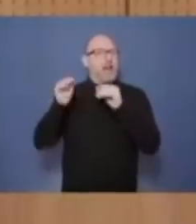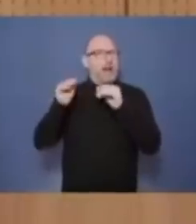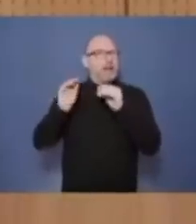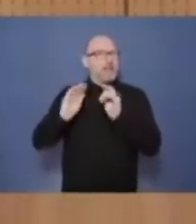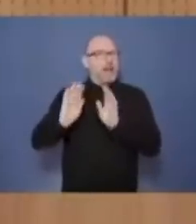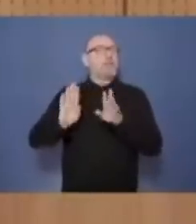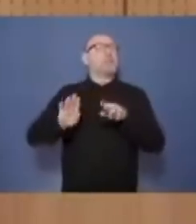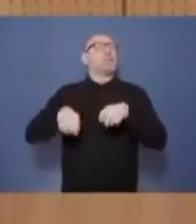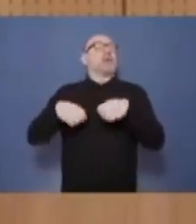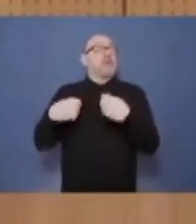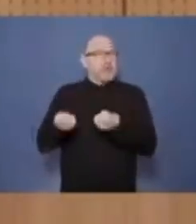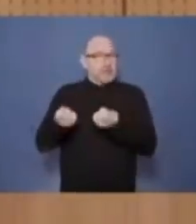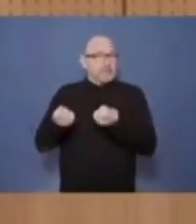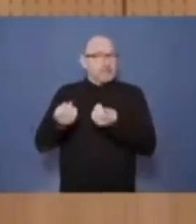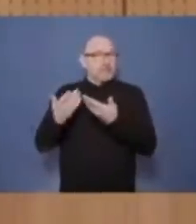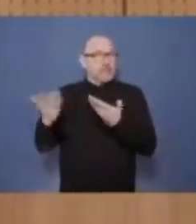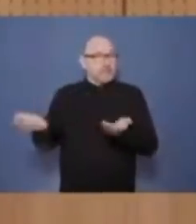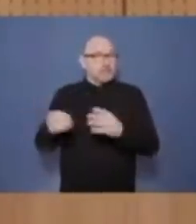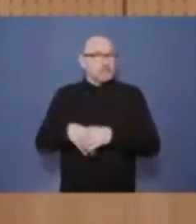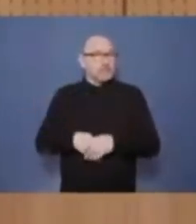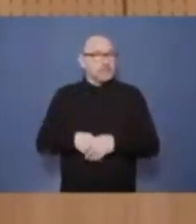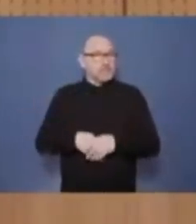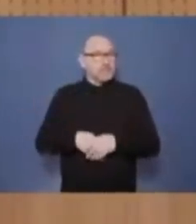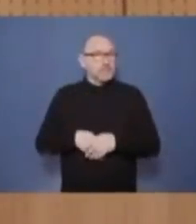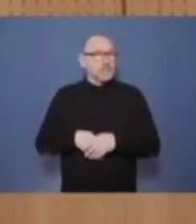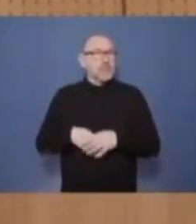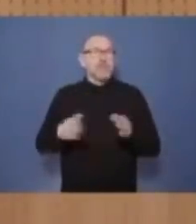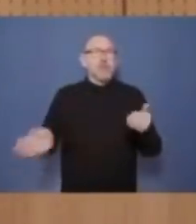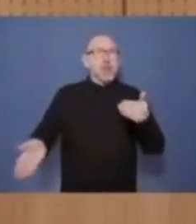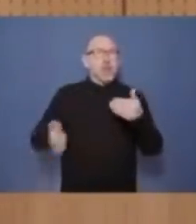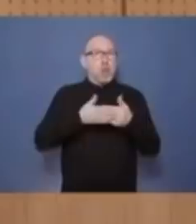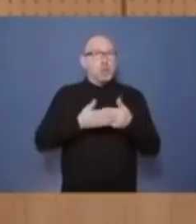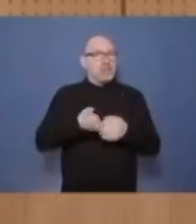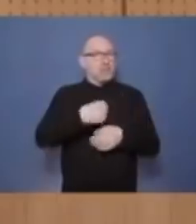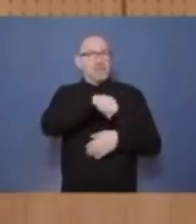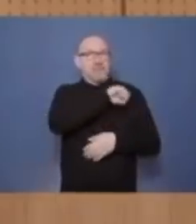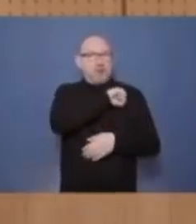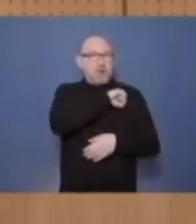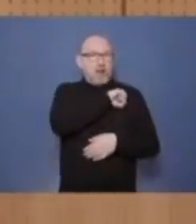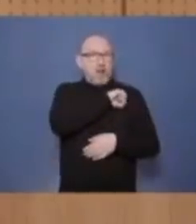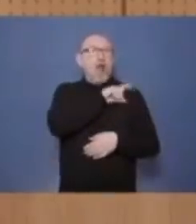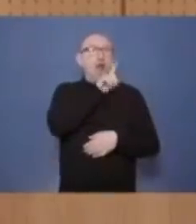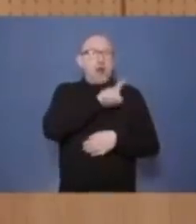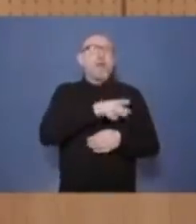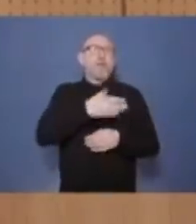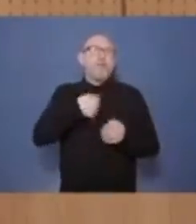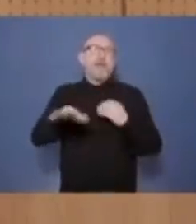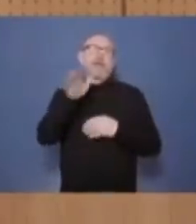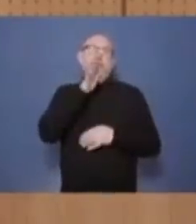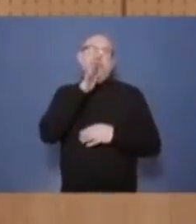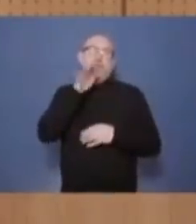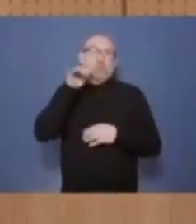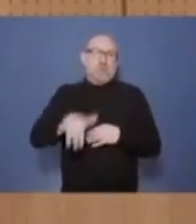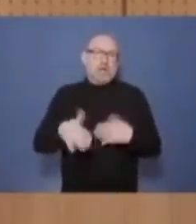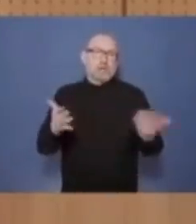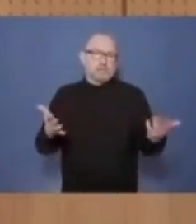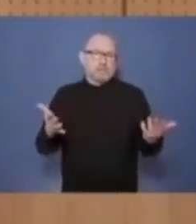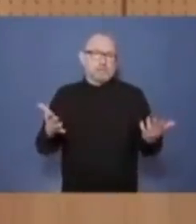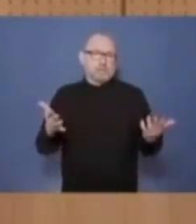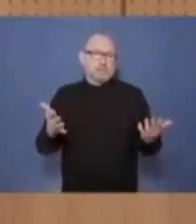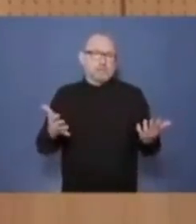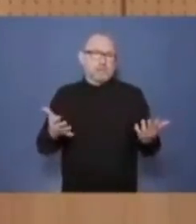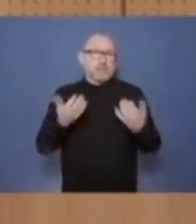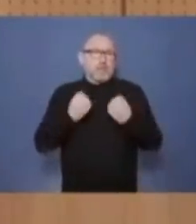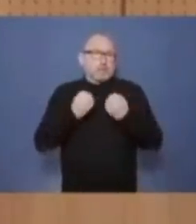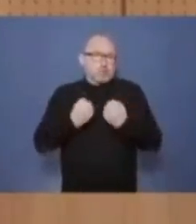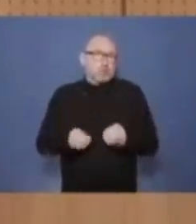zu der Schlussfolgerung, kein Nutzen durch Lockdowns, aber Risiken. Die Studie ist auch peer-reviewed, ist also sehr solide. Meine